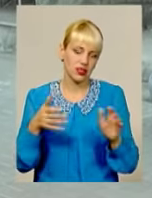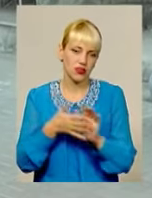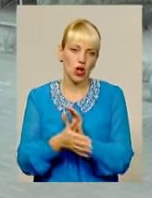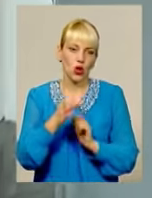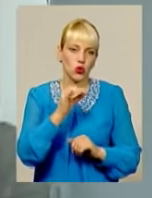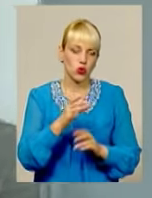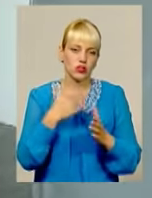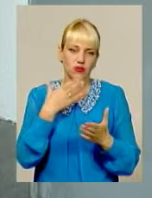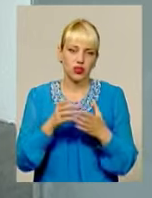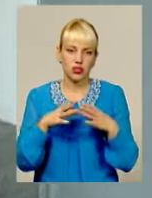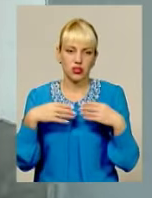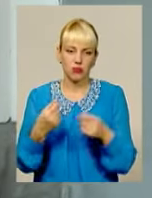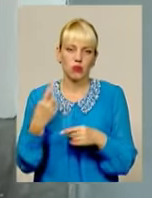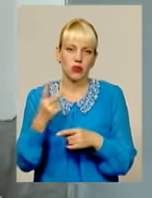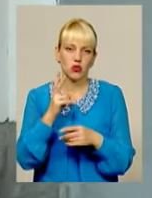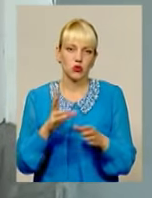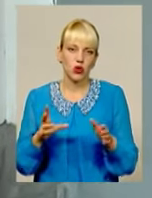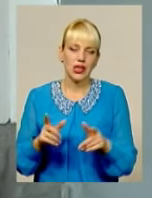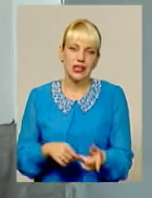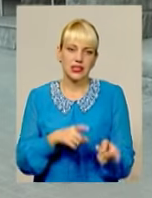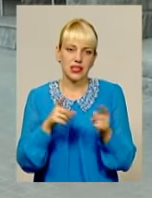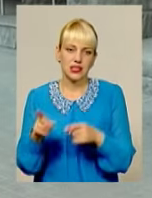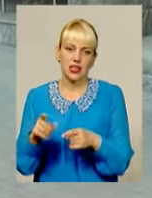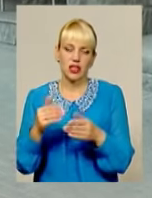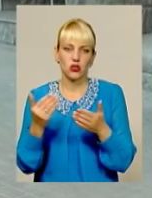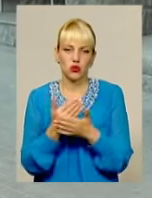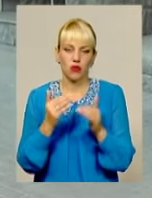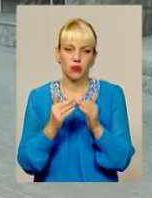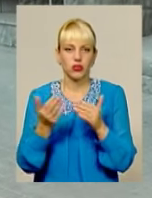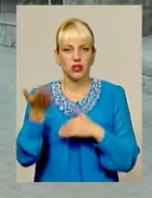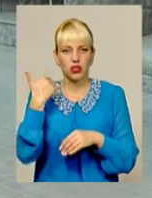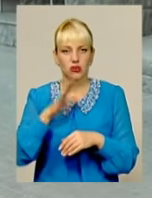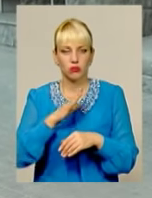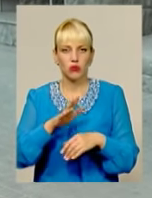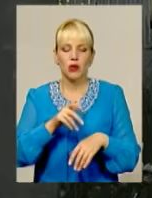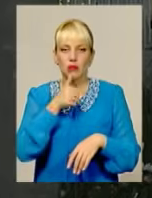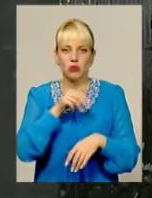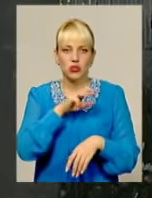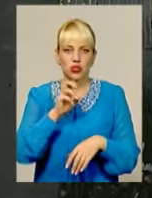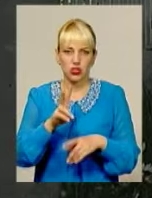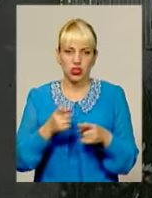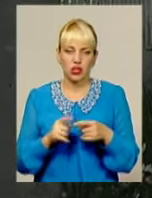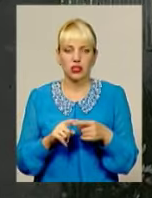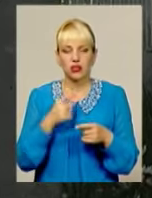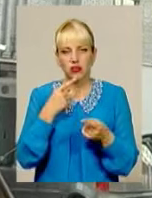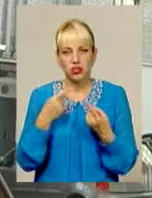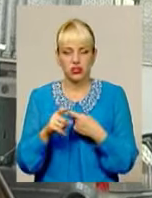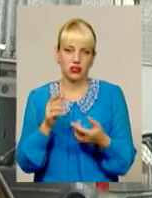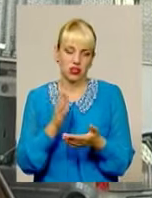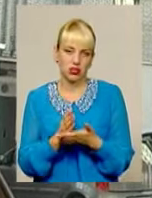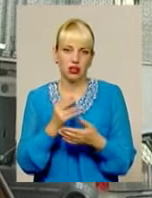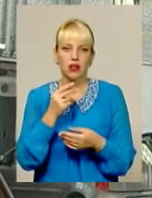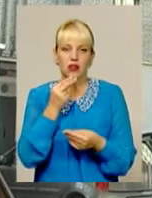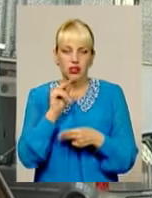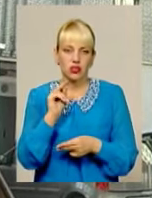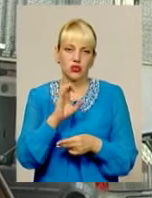заселився у новобудову. До цього жили у будинку, який перебував на балансі ЖЕКу. Різниця, каже, очевидна. ОСББ працює набагато прозоріше,